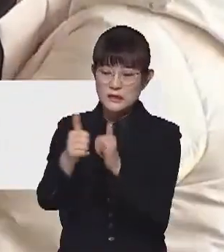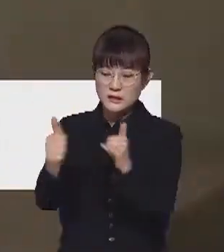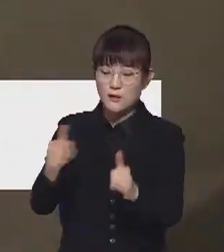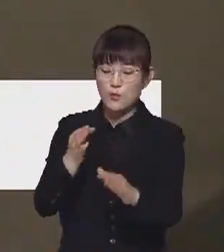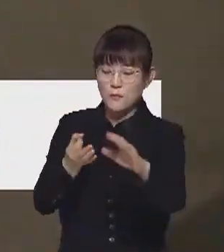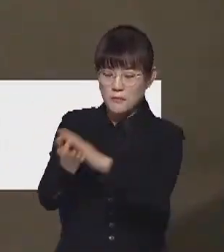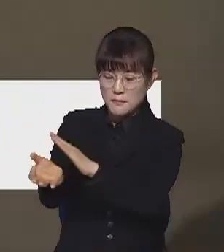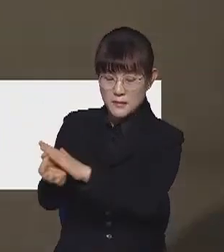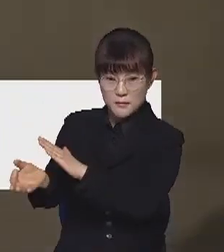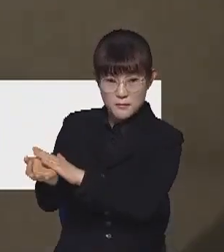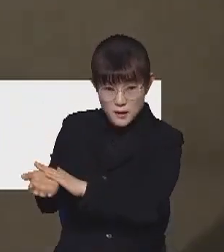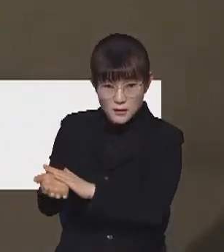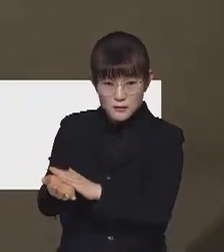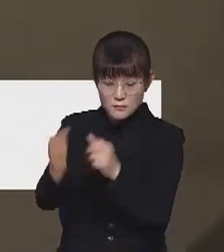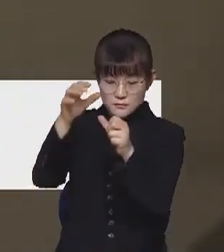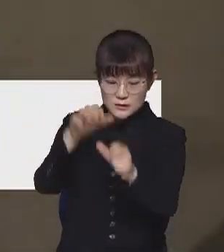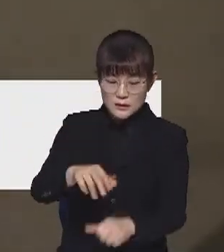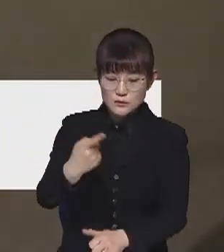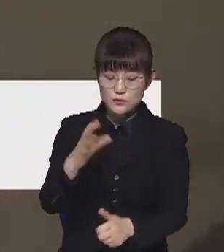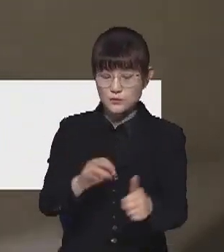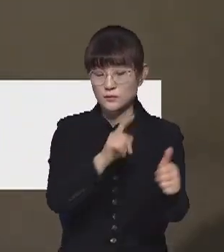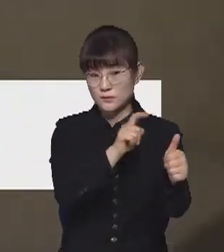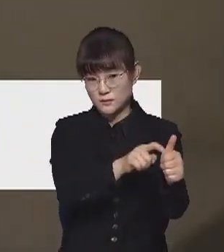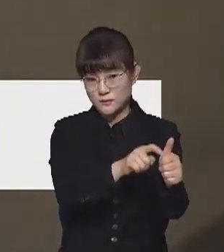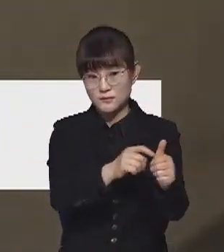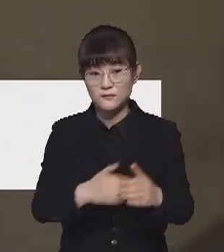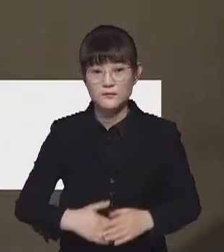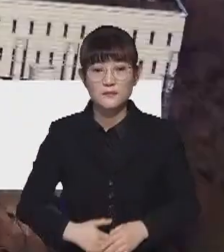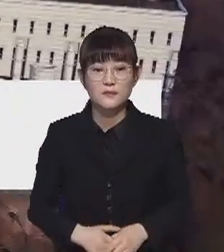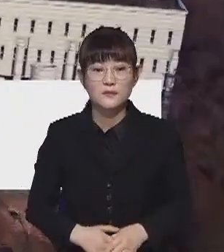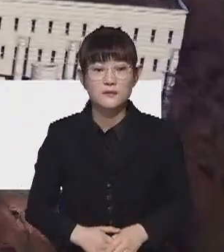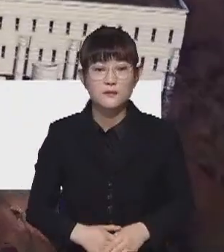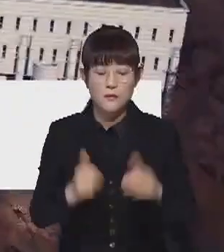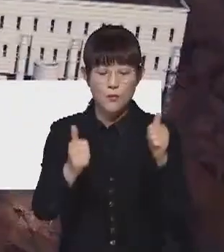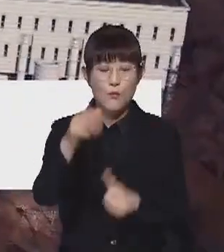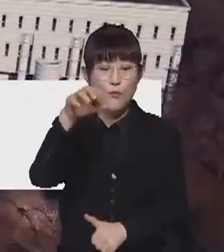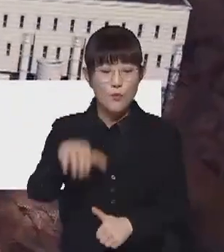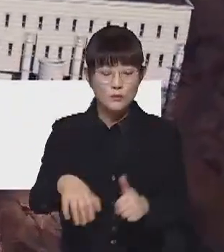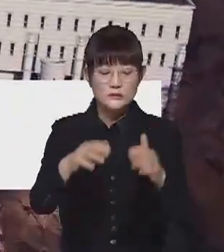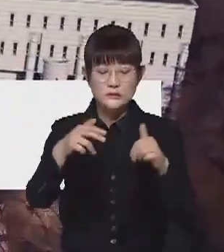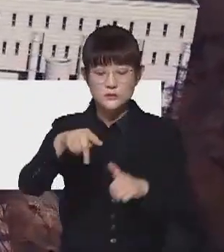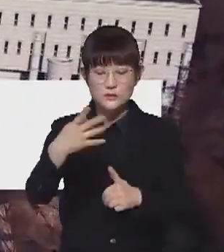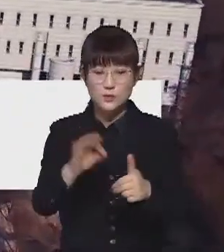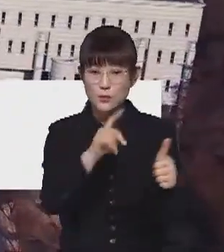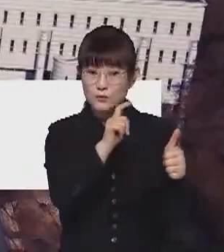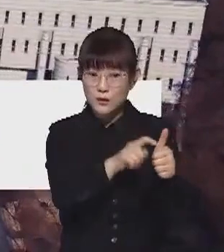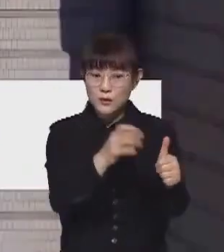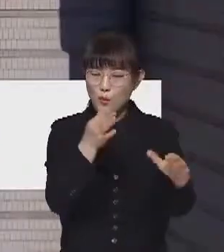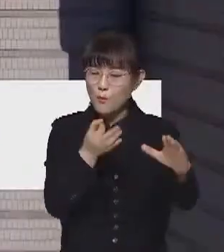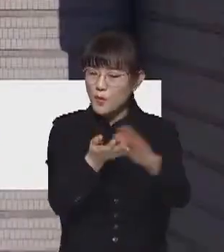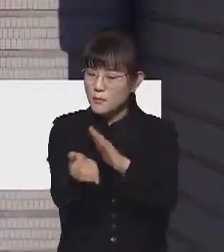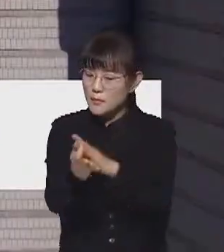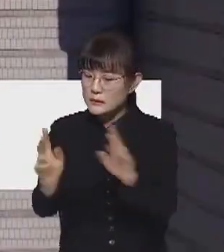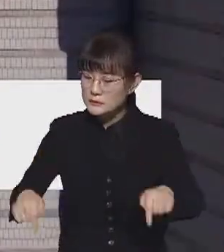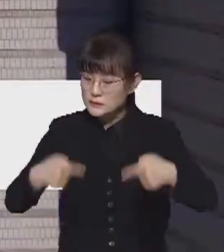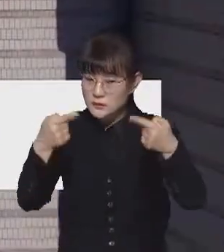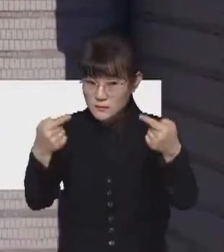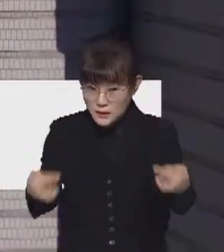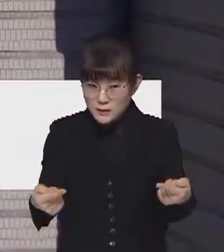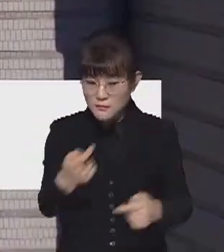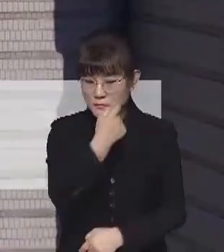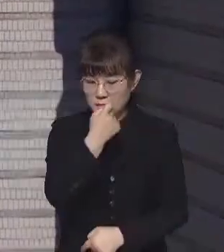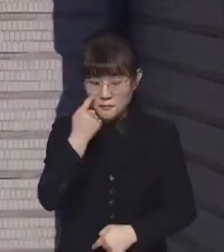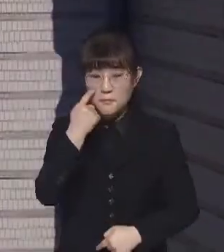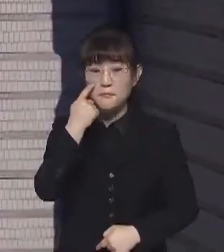혐리 등으로 구속 된 송영길 민주당 대표 법원은 송전 대표가 돈봉투 사건의 일정 부분 관여한 점이